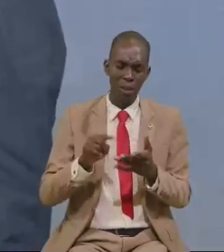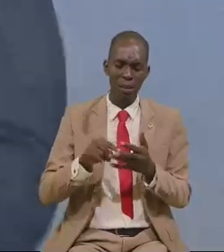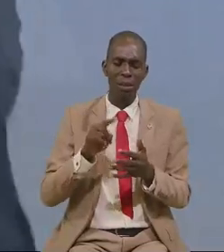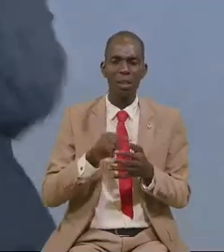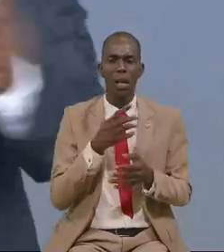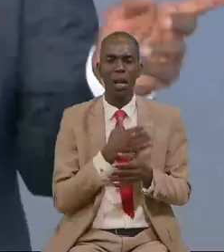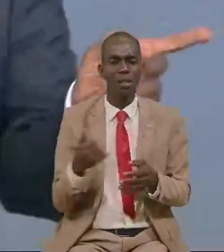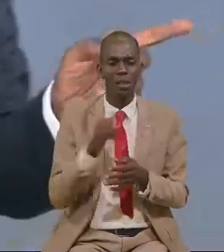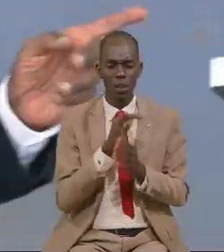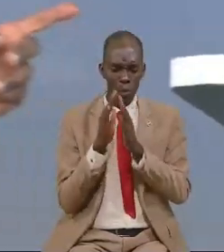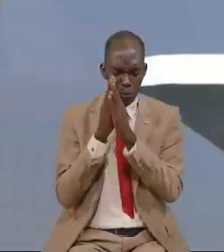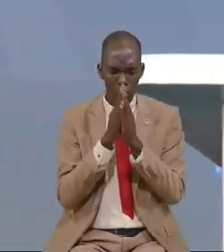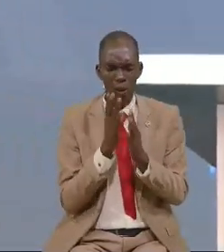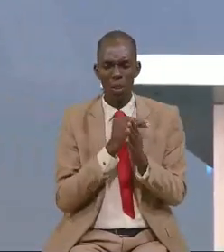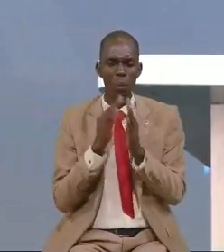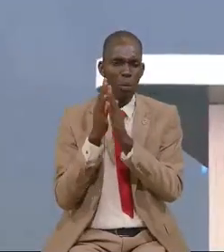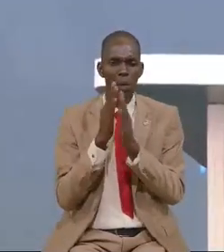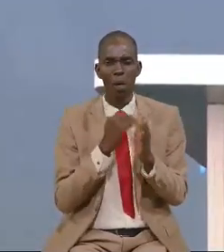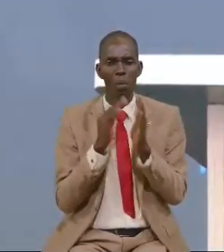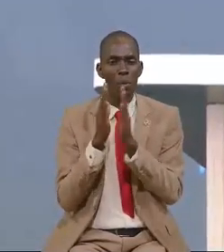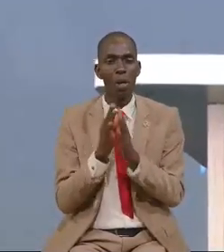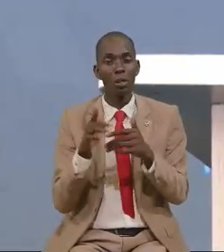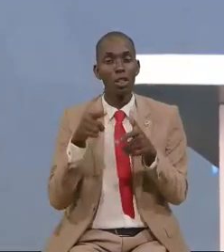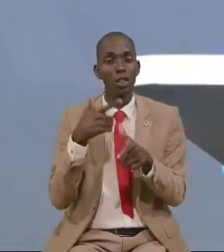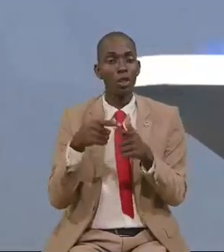prie. Et tu retournes à la maison.